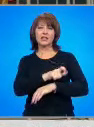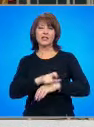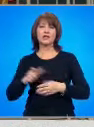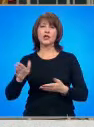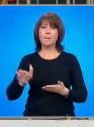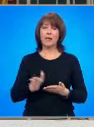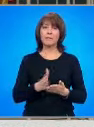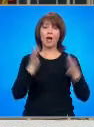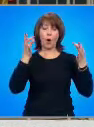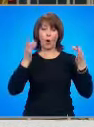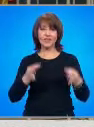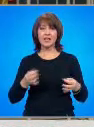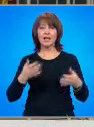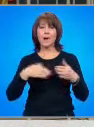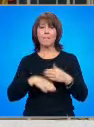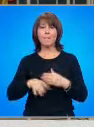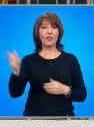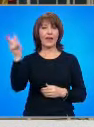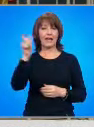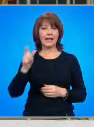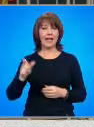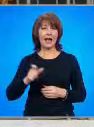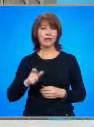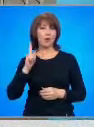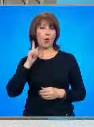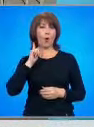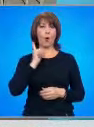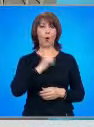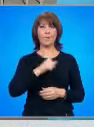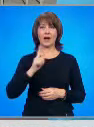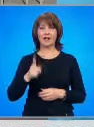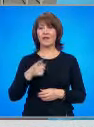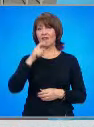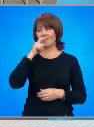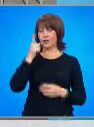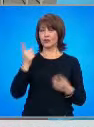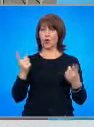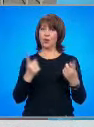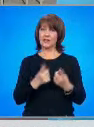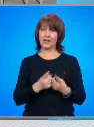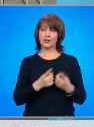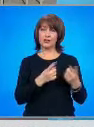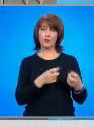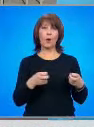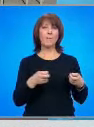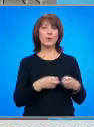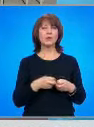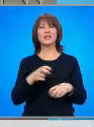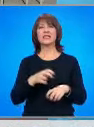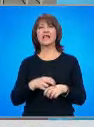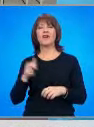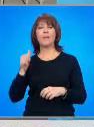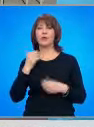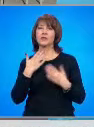премине официално под италианско командване. С важното от срещата на военните министри от Алианса в Брюксел, Десислава